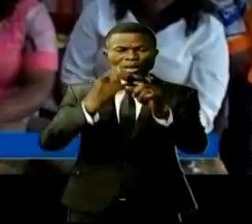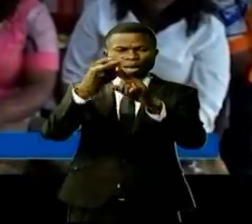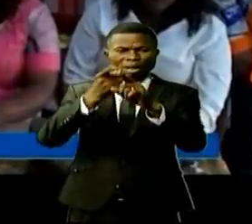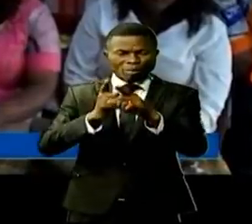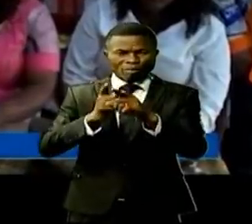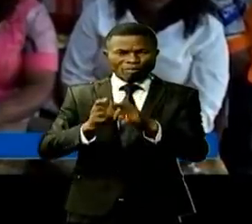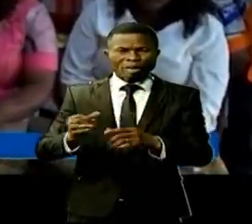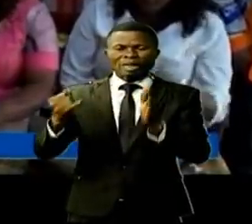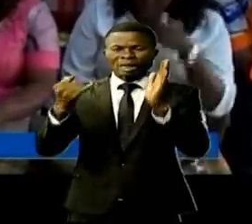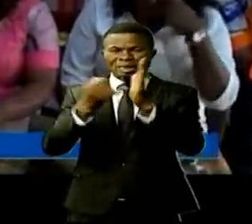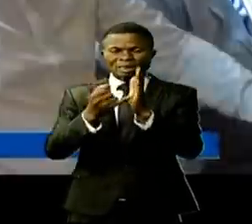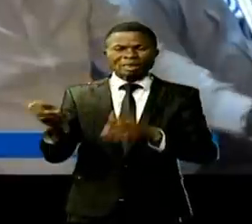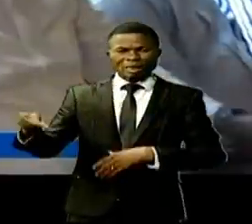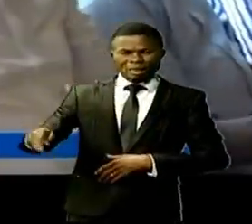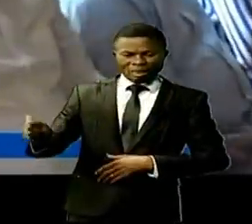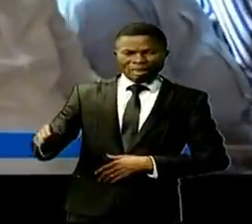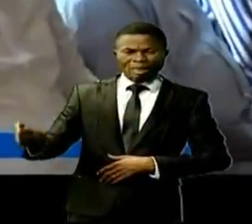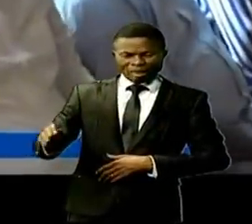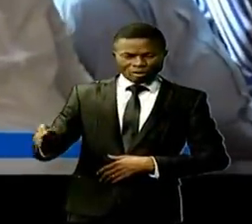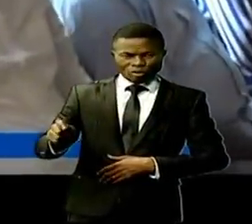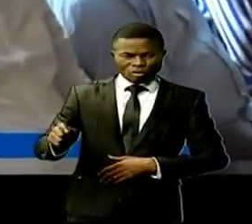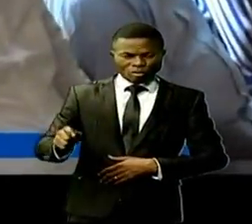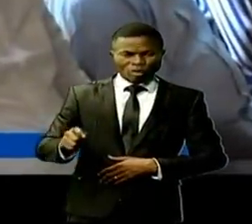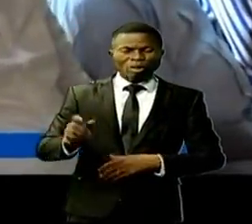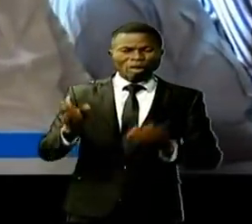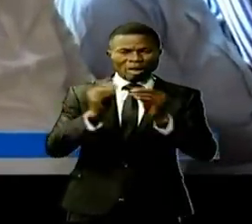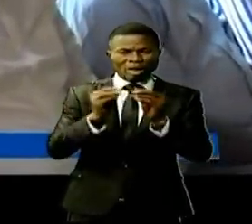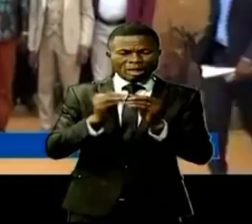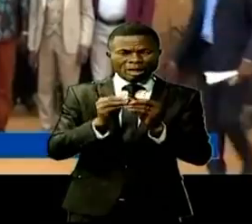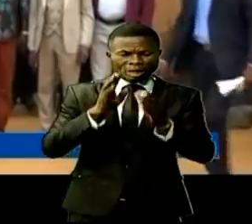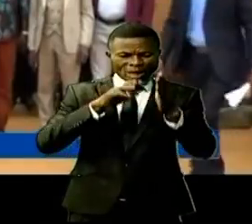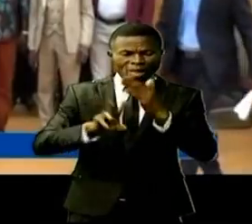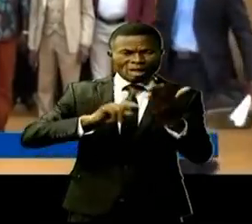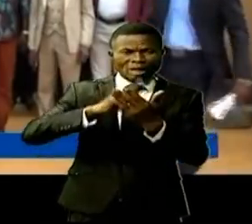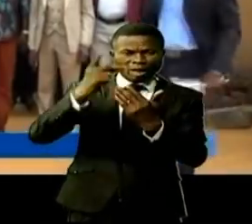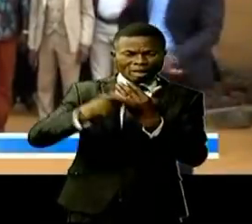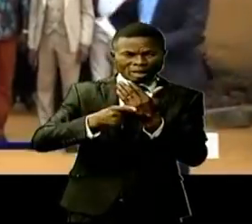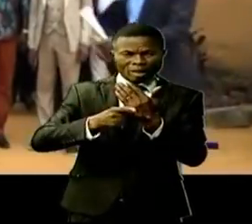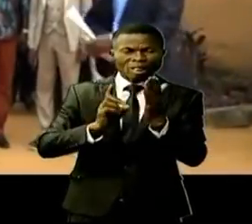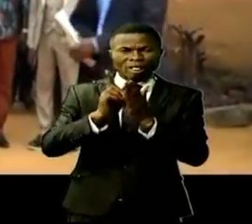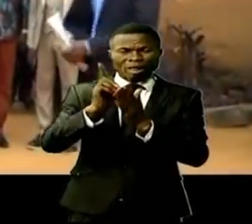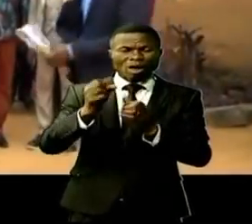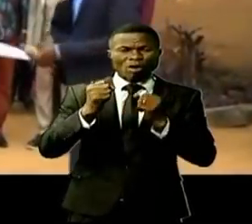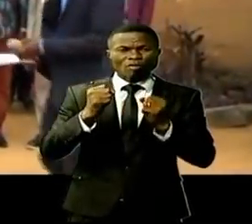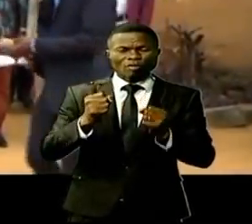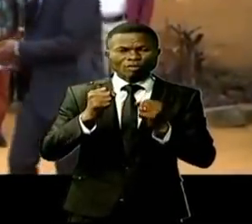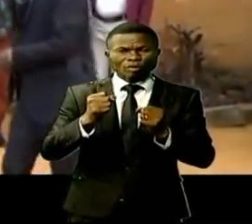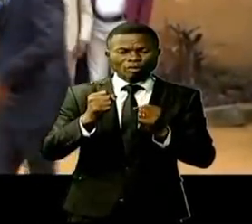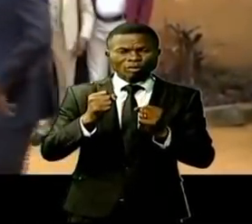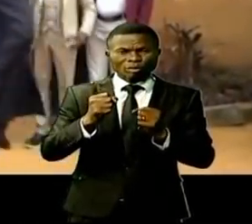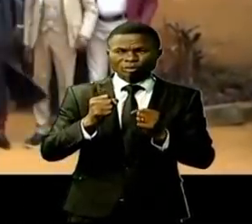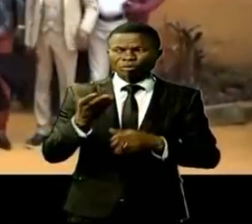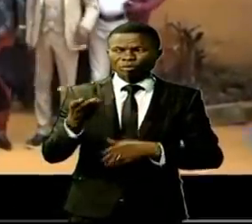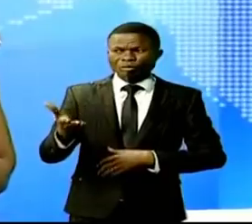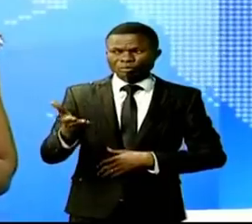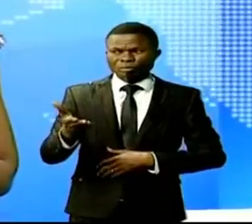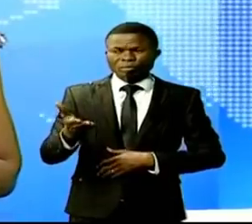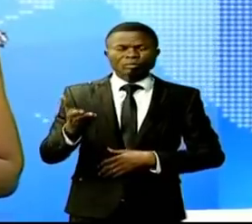qui comptent la province de la Choapa, cet atelier entre dans le cadre du programme de développement durable à l'horizon